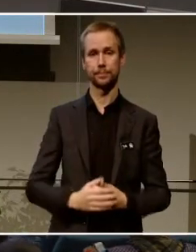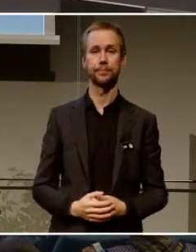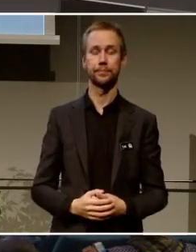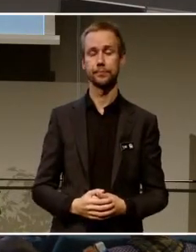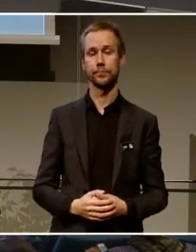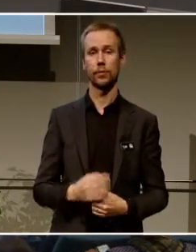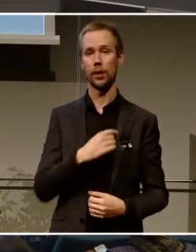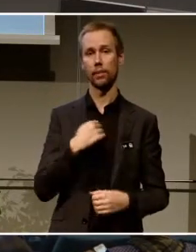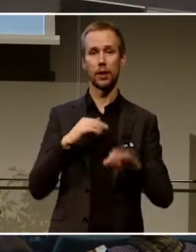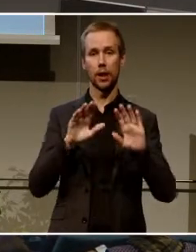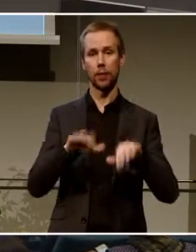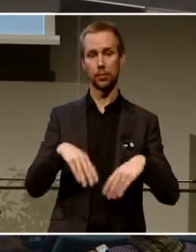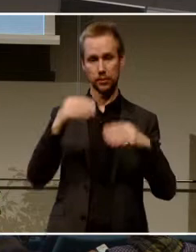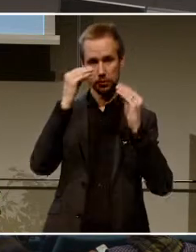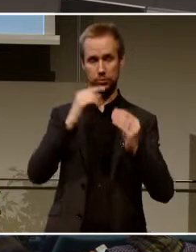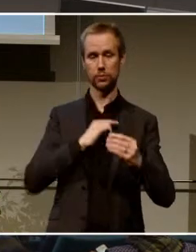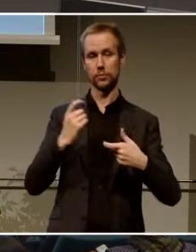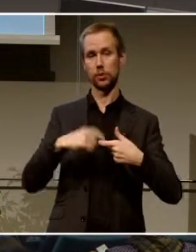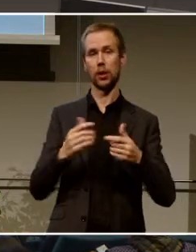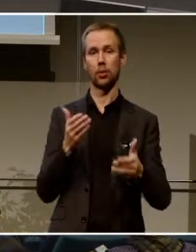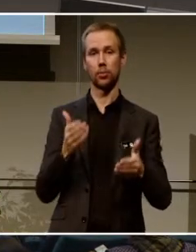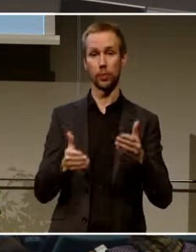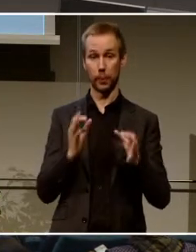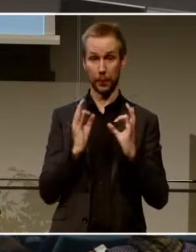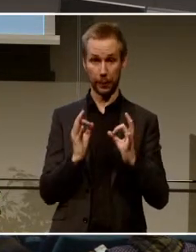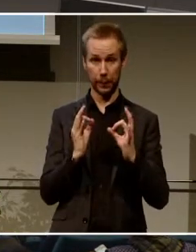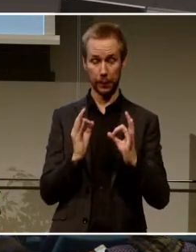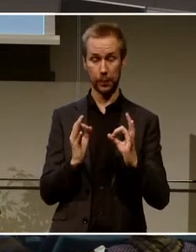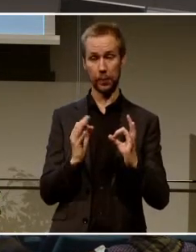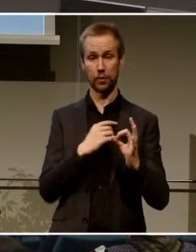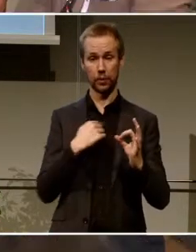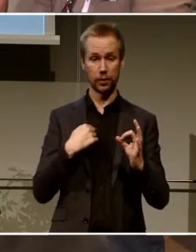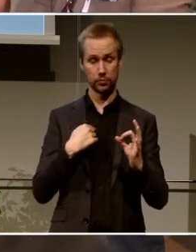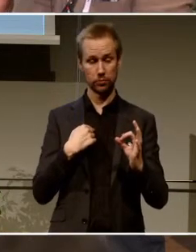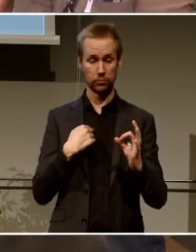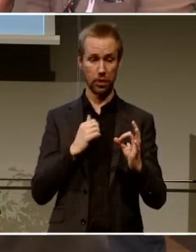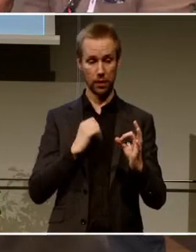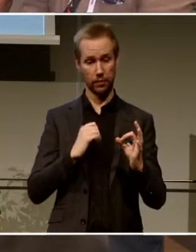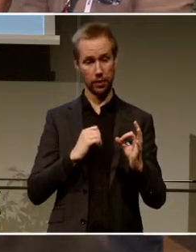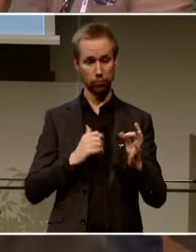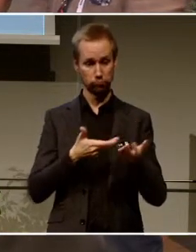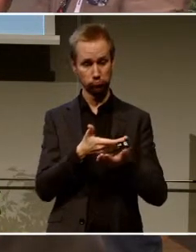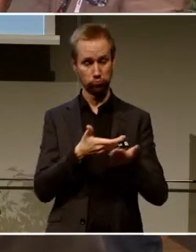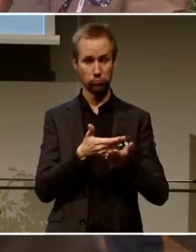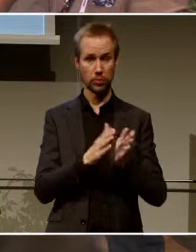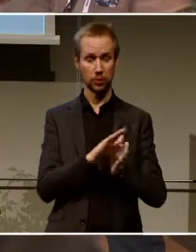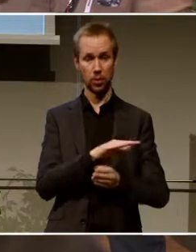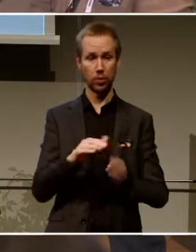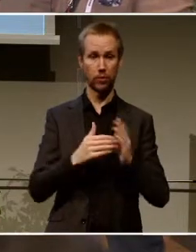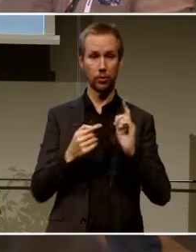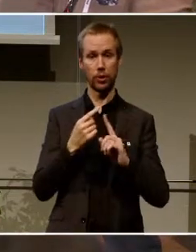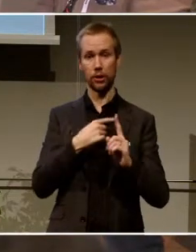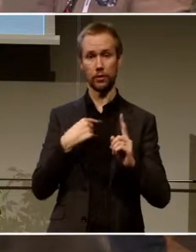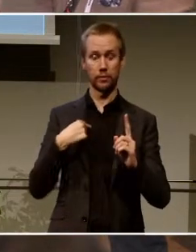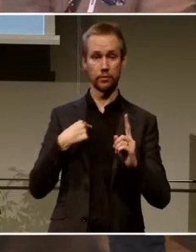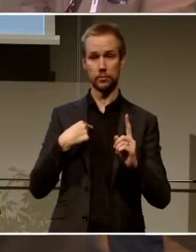Vi har ju lärt oss mycket kring robotar till exempel genom att jobba med barnen med robotar. Och vi kunde inte allt från början, men genom att